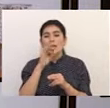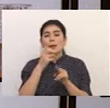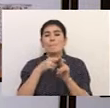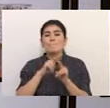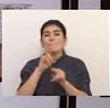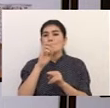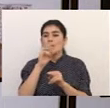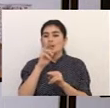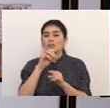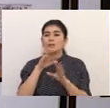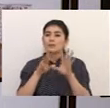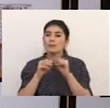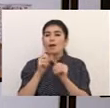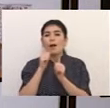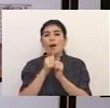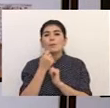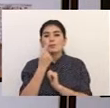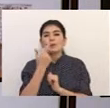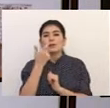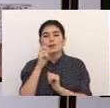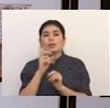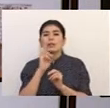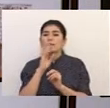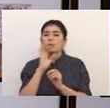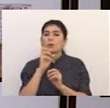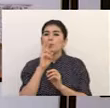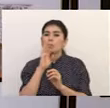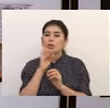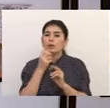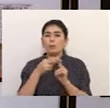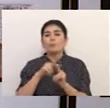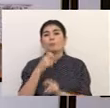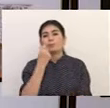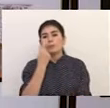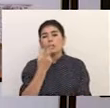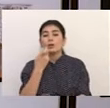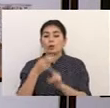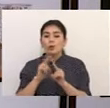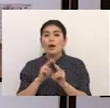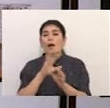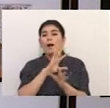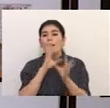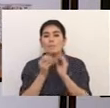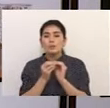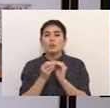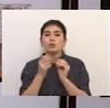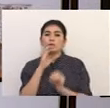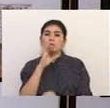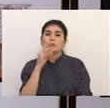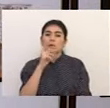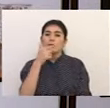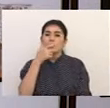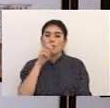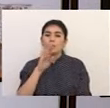hisoblanadi. Ushbu har bitta gapimizda kesimlik miqdori bitta ekan, shuning uchun ham hammasi sodda gap